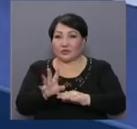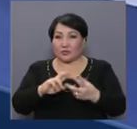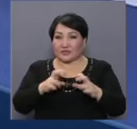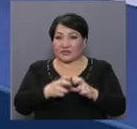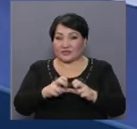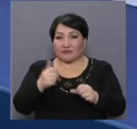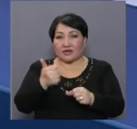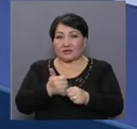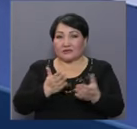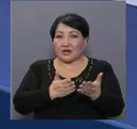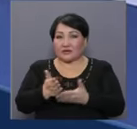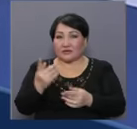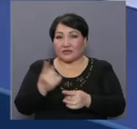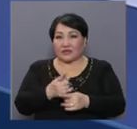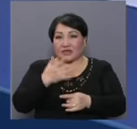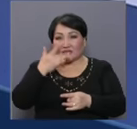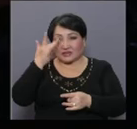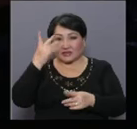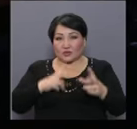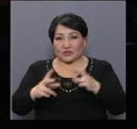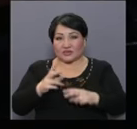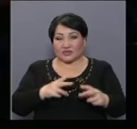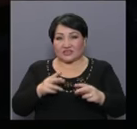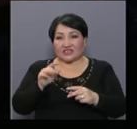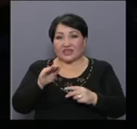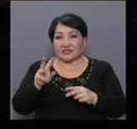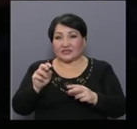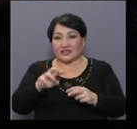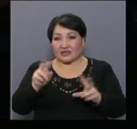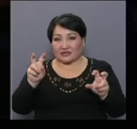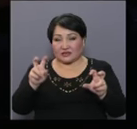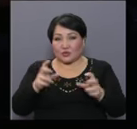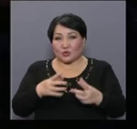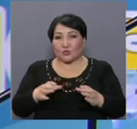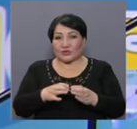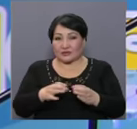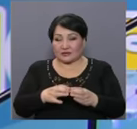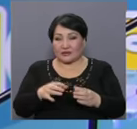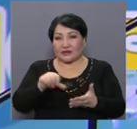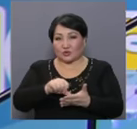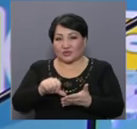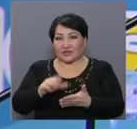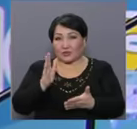басты бағыттың бірі. Жазда студенттер Жасыл ел ұйымының белсенді қатысушылары болады.